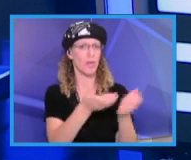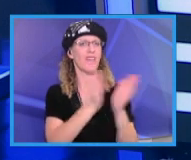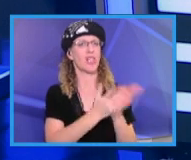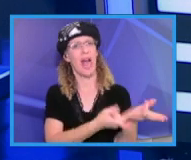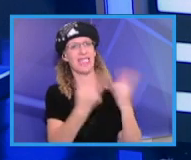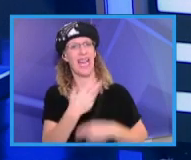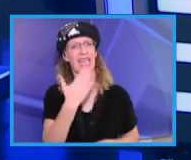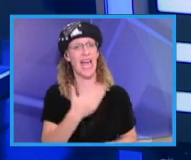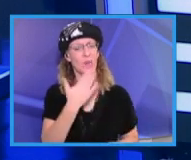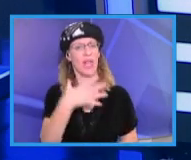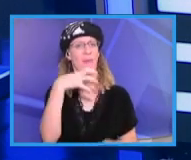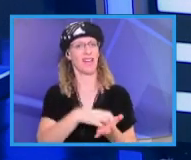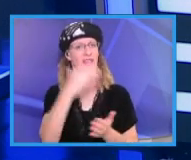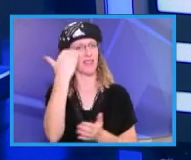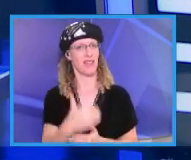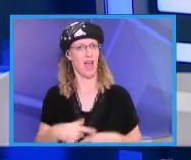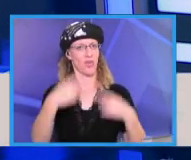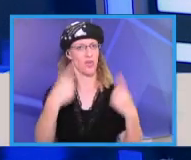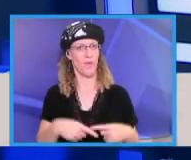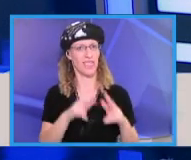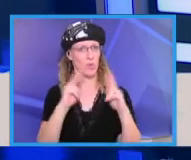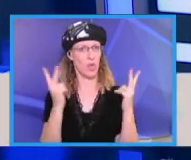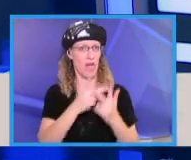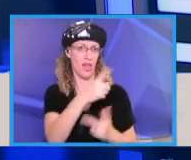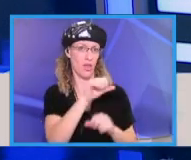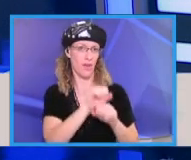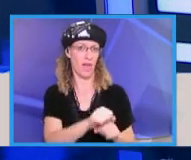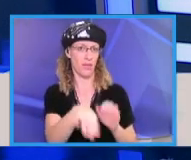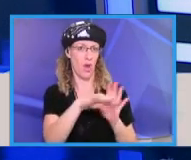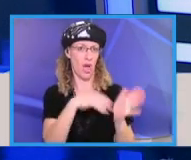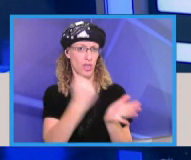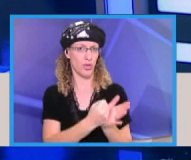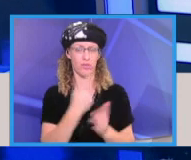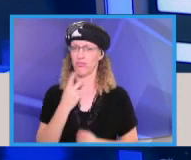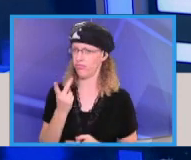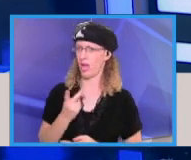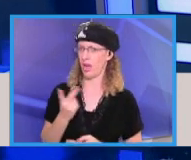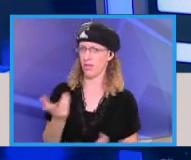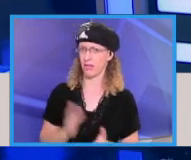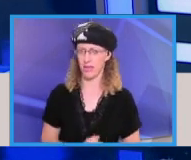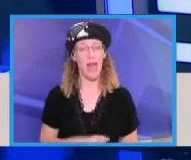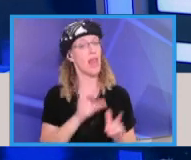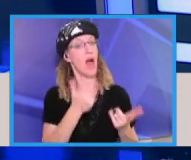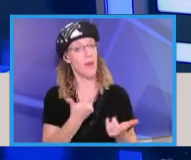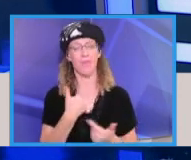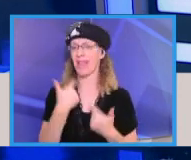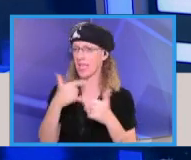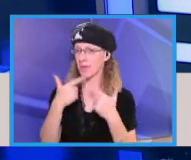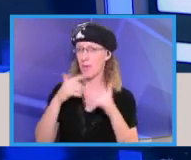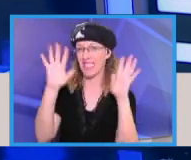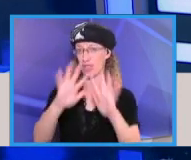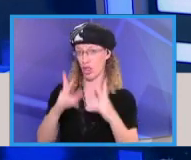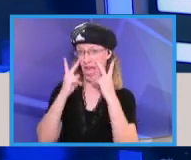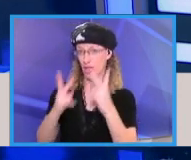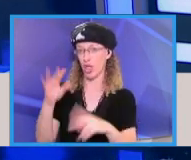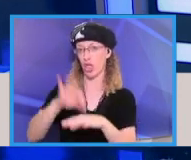היהדות למרכז סדר היום הציבורי. אתה תומך מן הסתם בחוק הכשרות. בהחלט. מדוע? אני אסביר. בסרטון שראינו